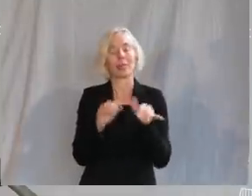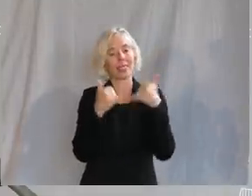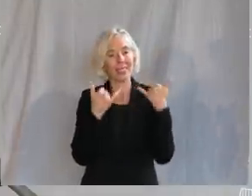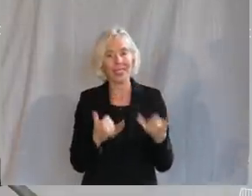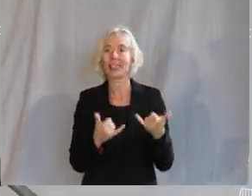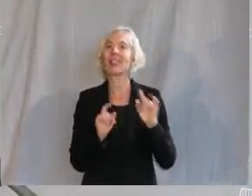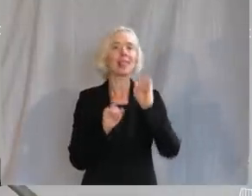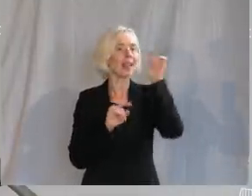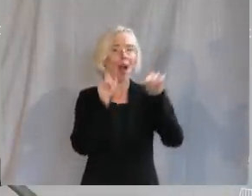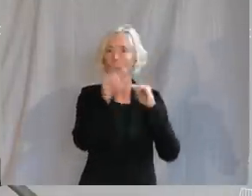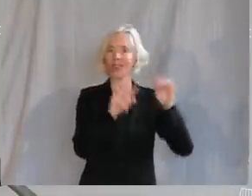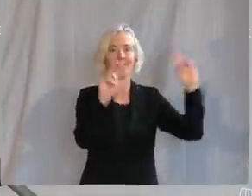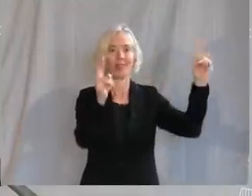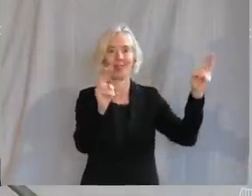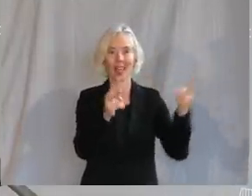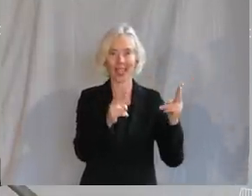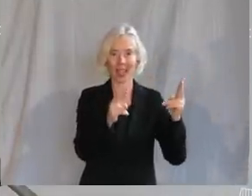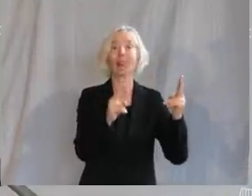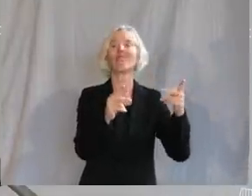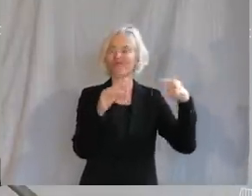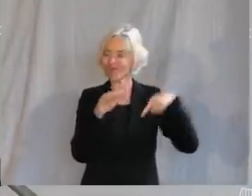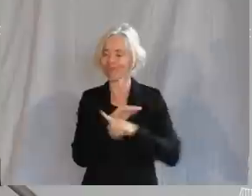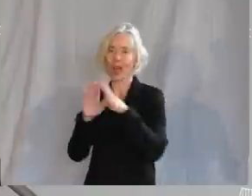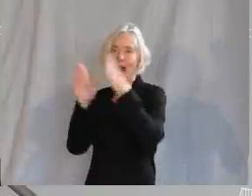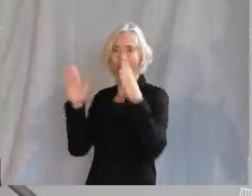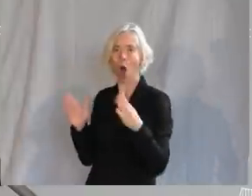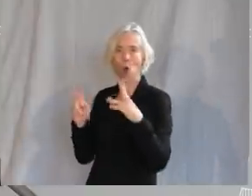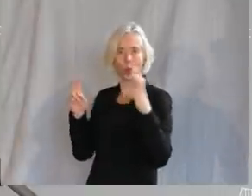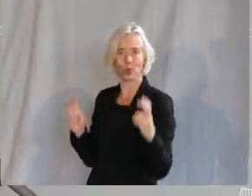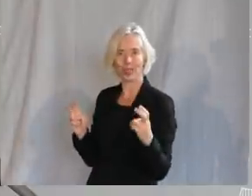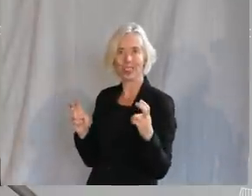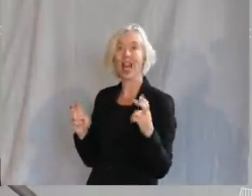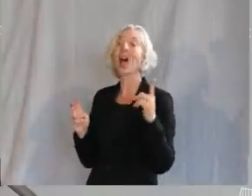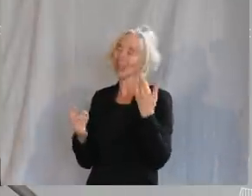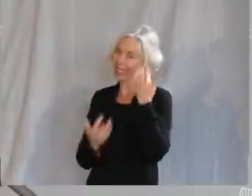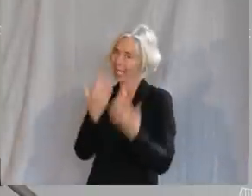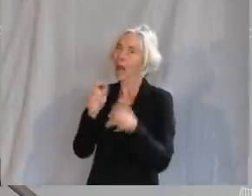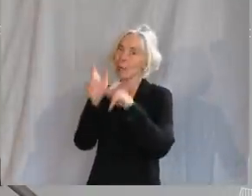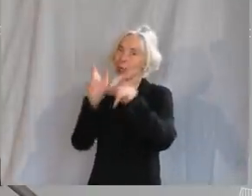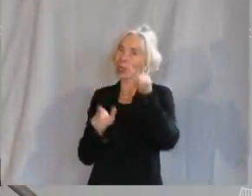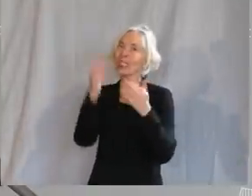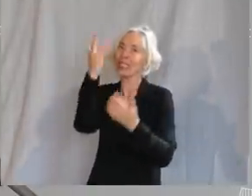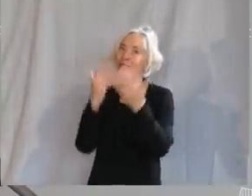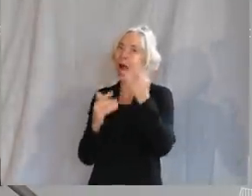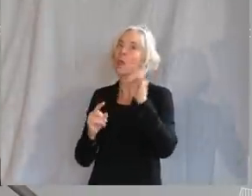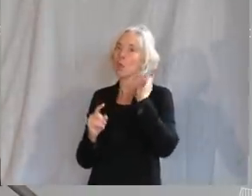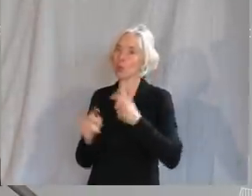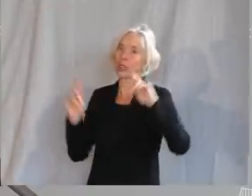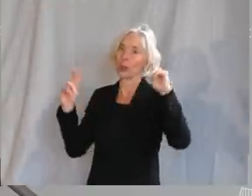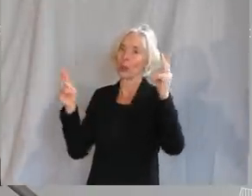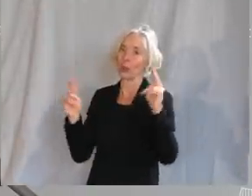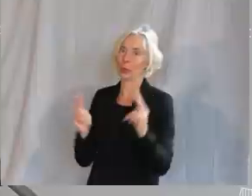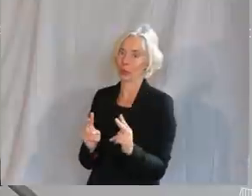Aktivitäten in Innenräume eben wieder reduzieren. Und da haben wir eine Strategie hier in Augsburg entwickelt, die aber natürlich sehr